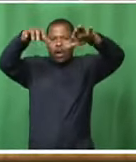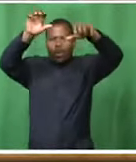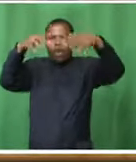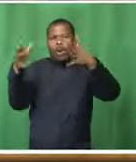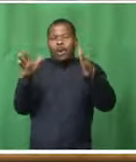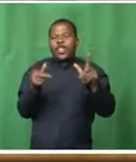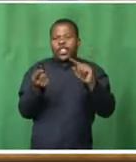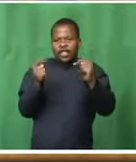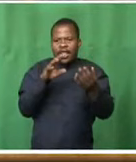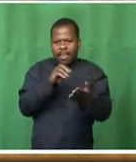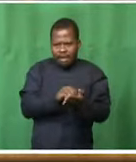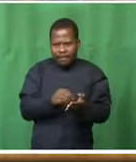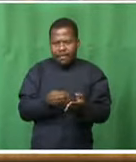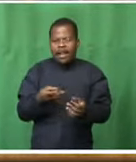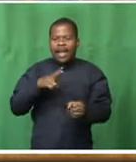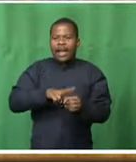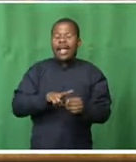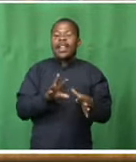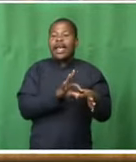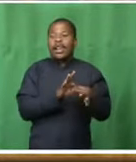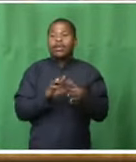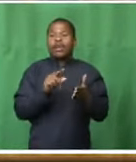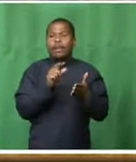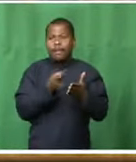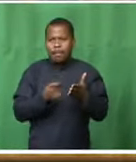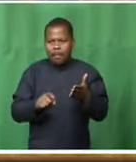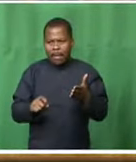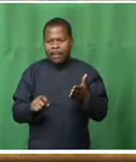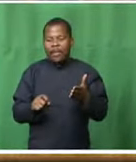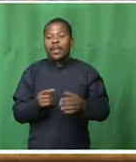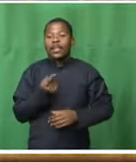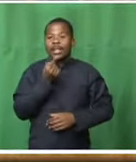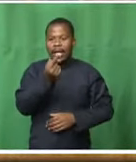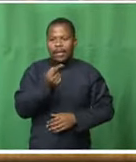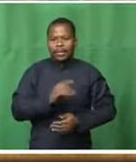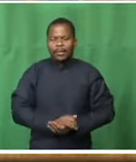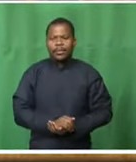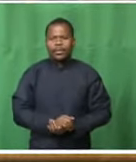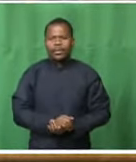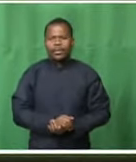selitulu. Lokhu kuvete umabhalane walenhlangano Varon Mosengo.